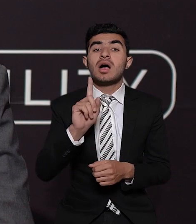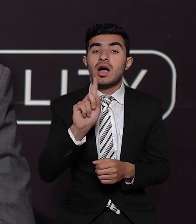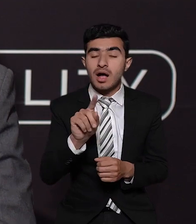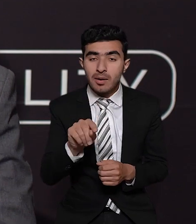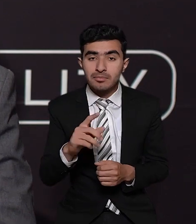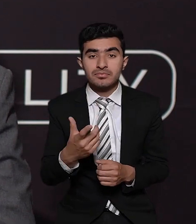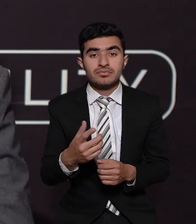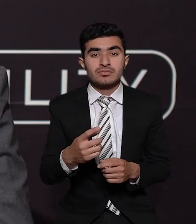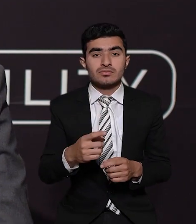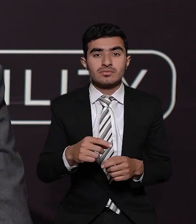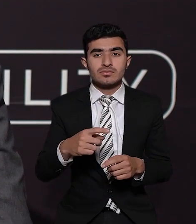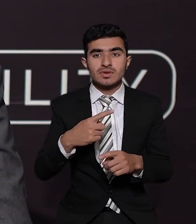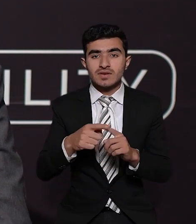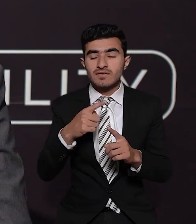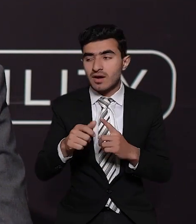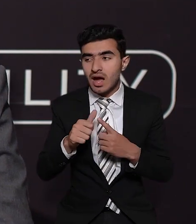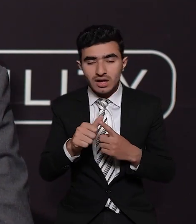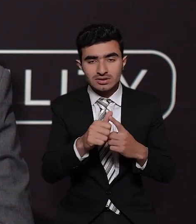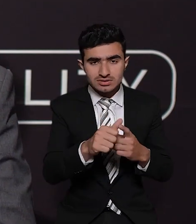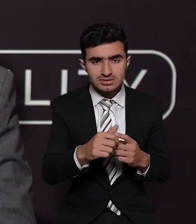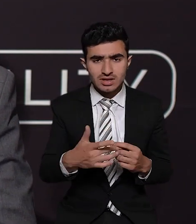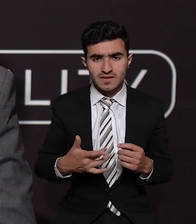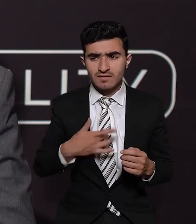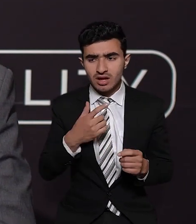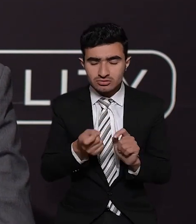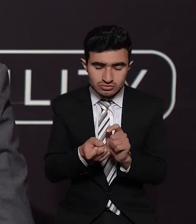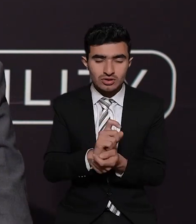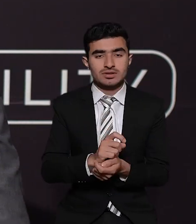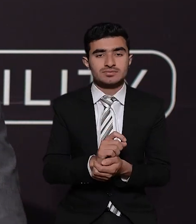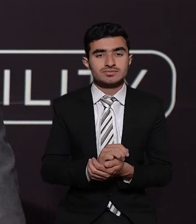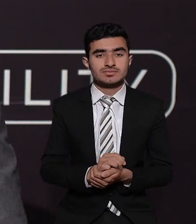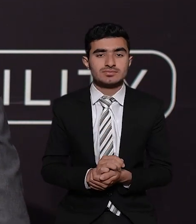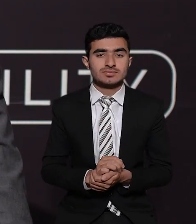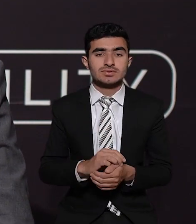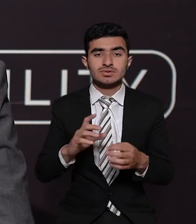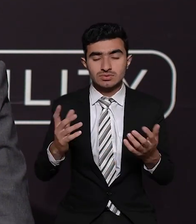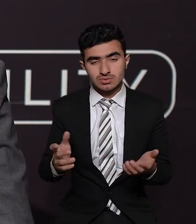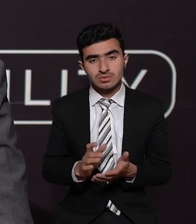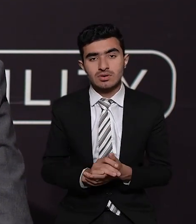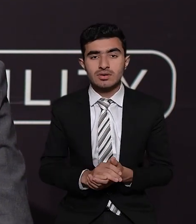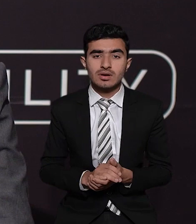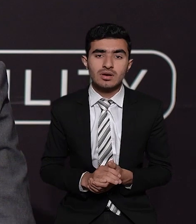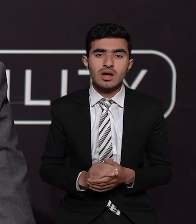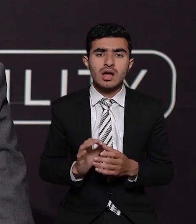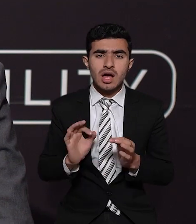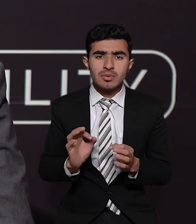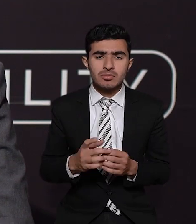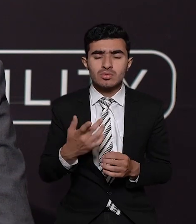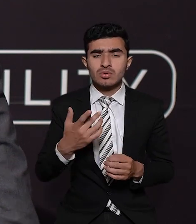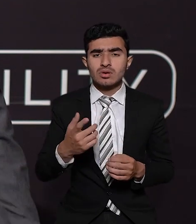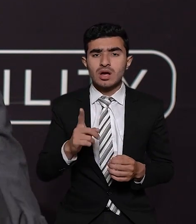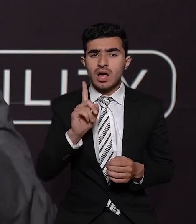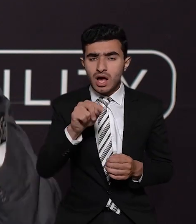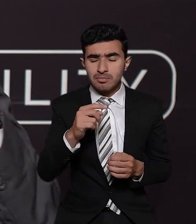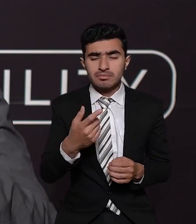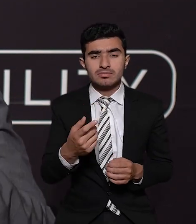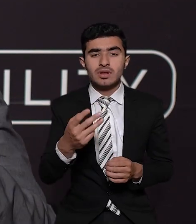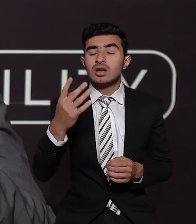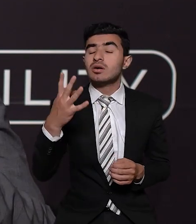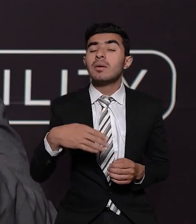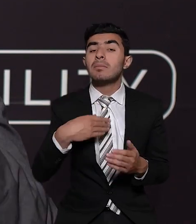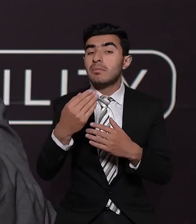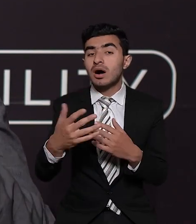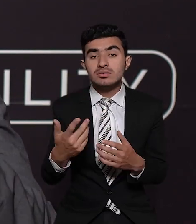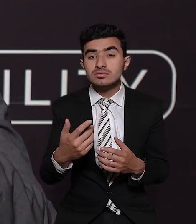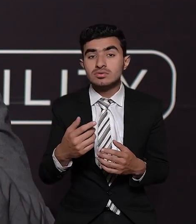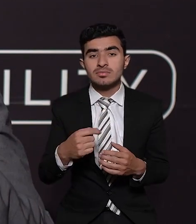اس کے ساتھ اگلی اسٹریٹجی آپ کے پاس ایکسرسائز کی ہے. کیونکہ جب آپ سٹریس میں ہوتے